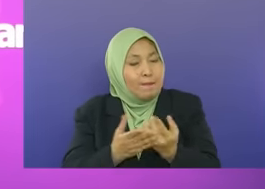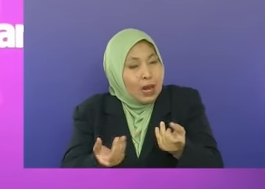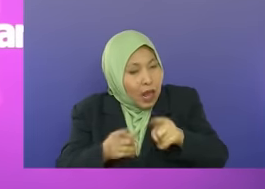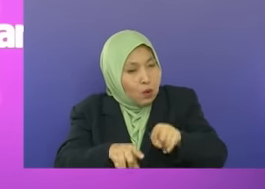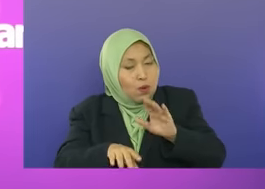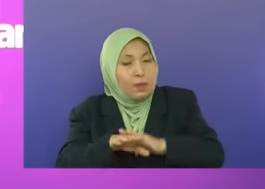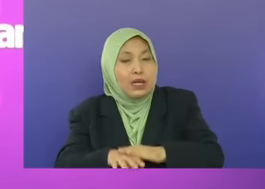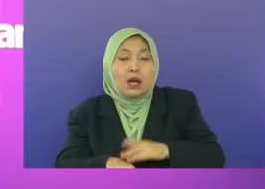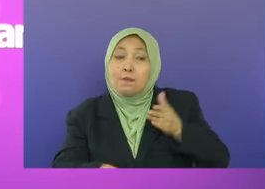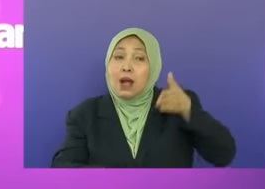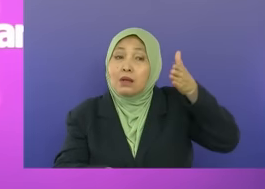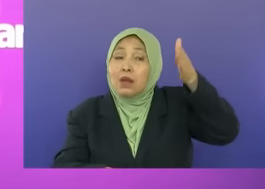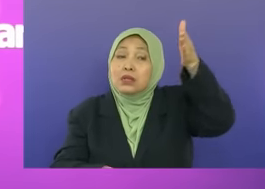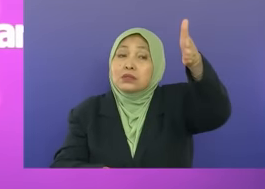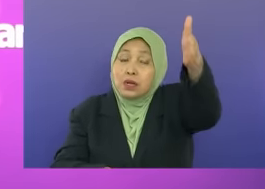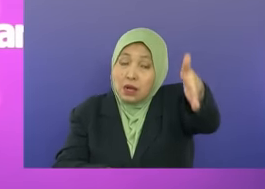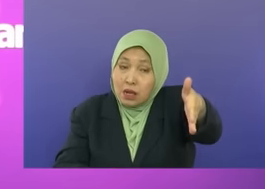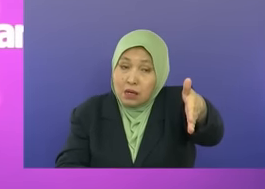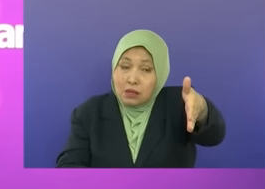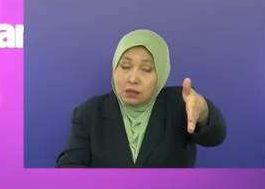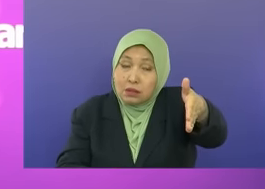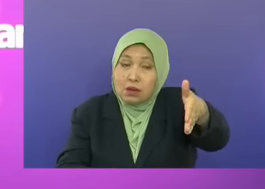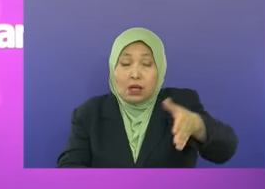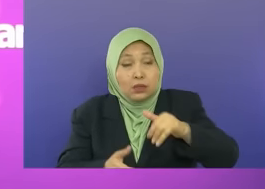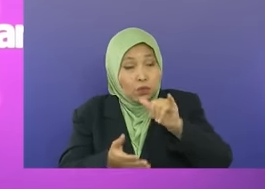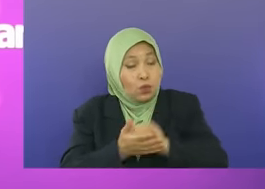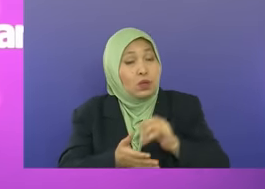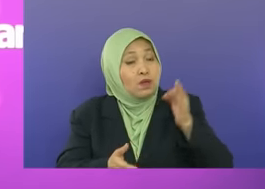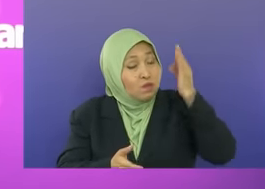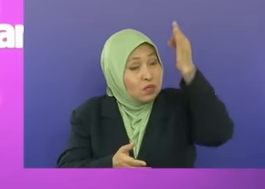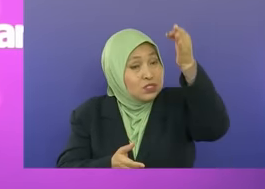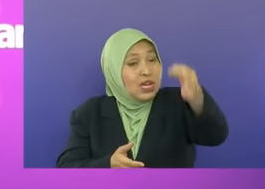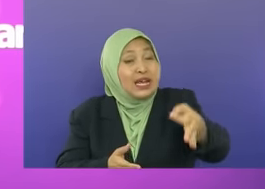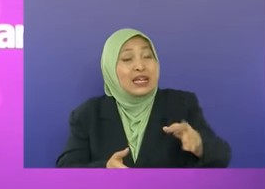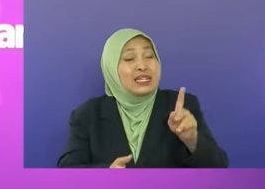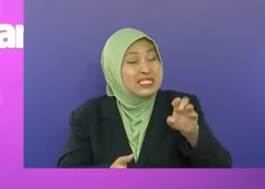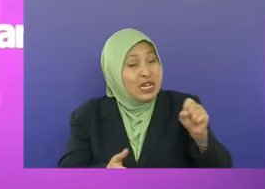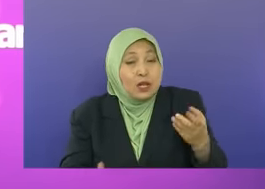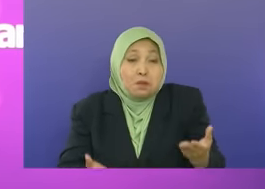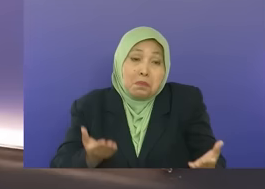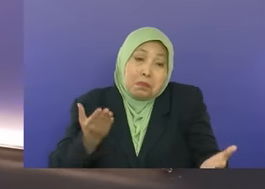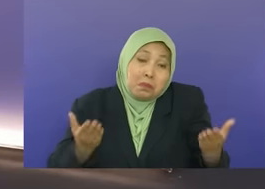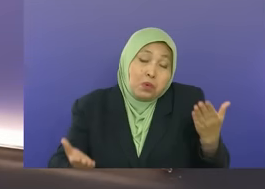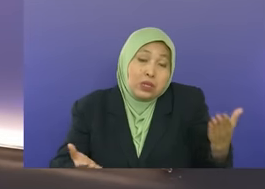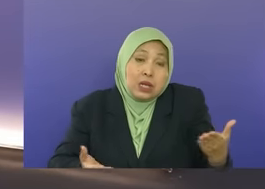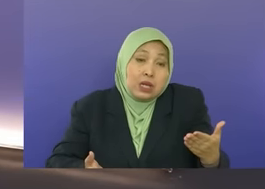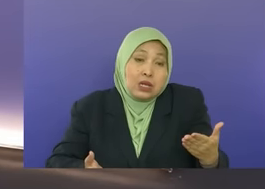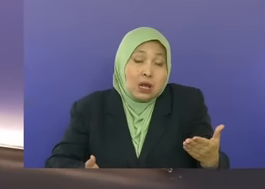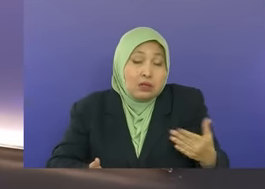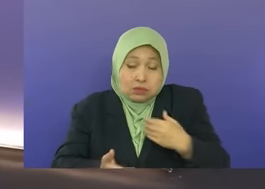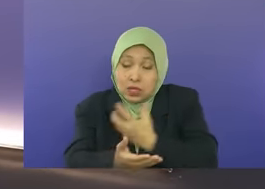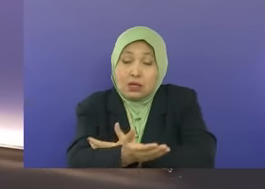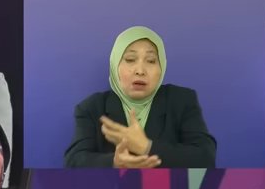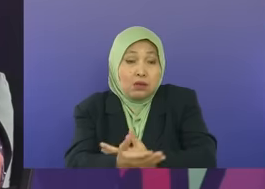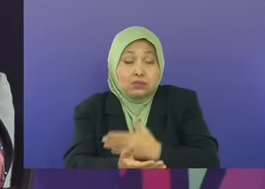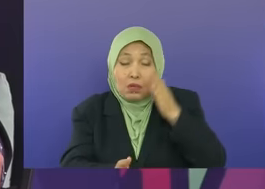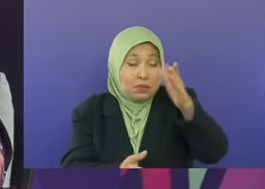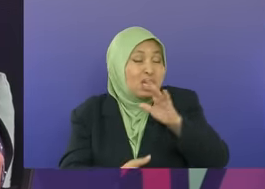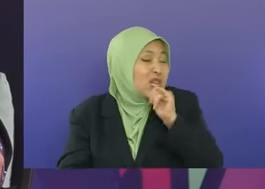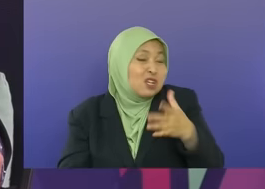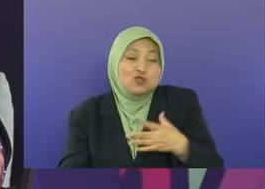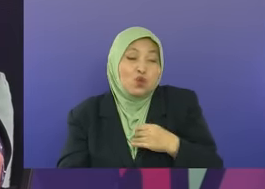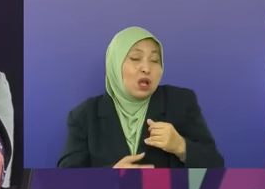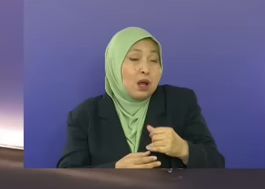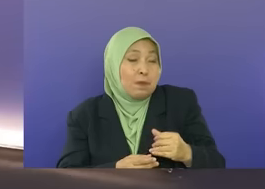pada masa-masa akan akan datang yaitu kesannya ialah mungkin anak generasi akan datang pun tak suka baca Quran ya